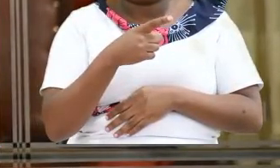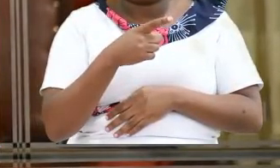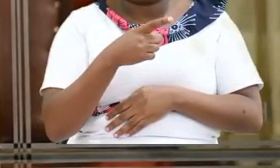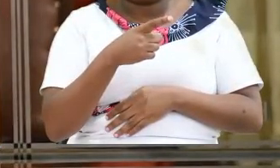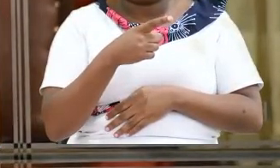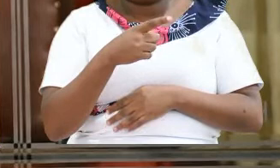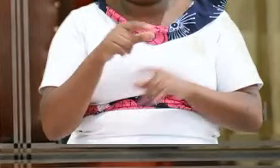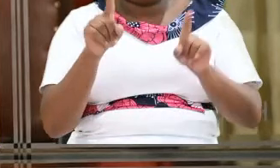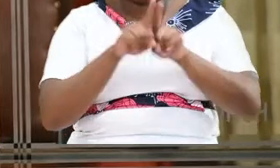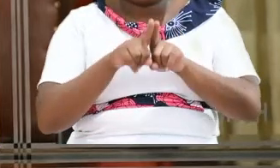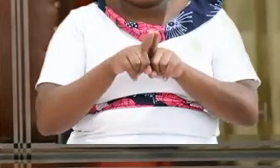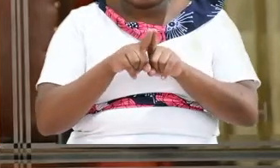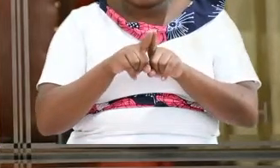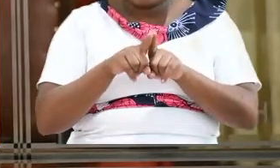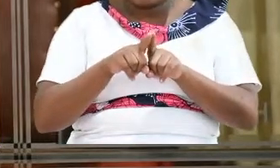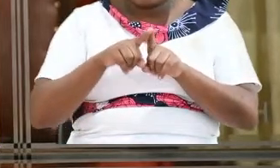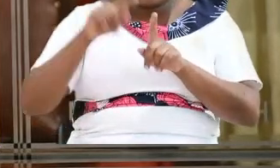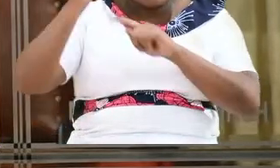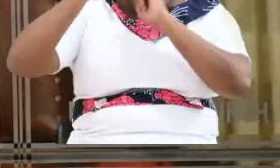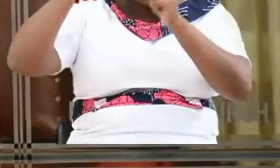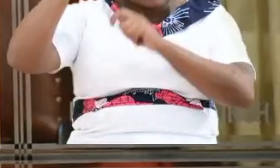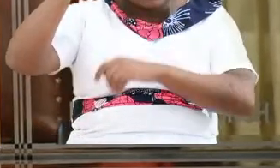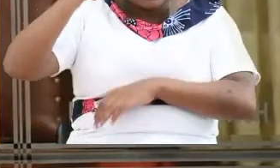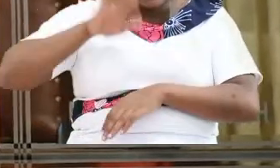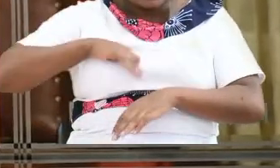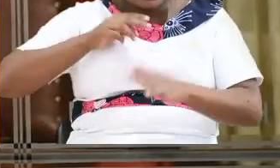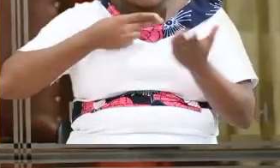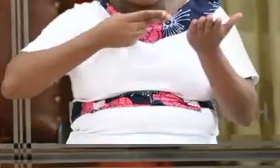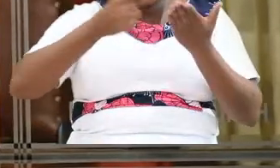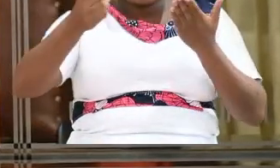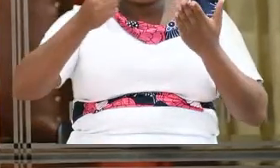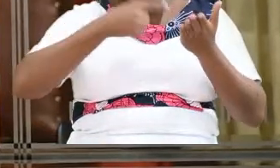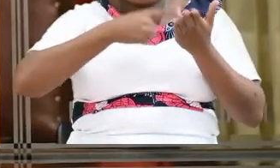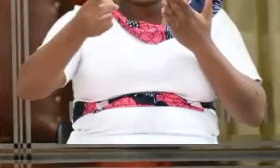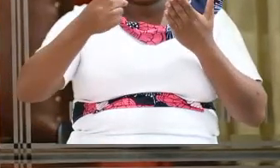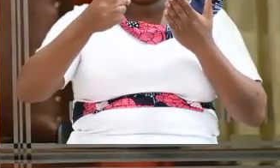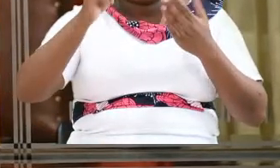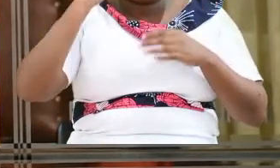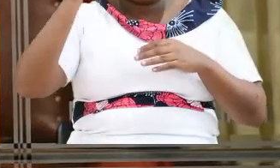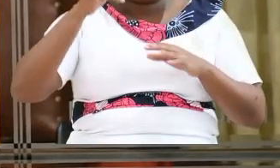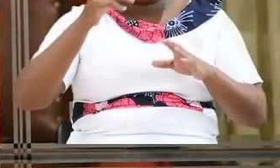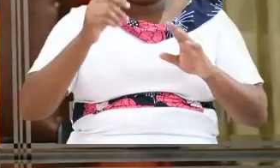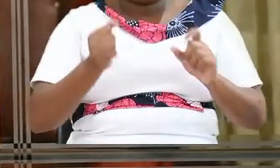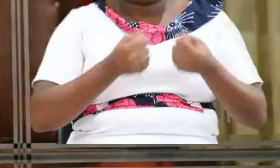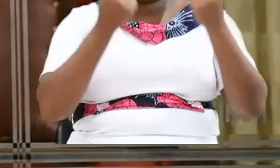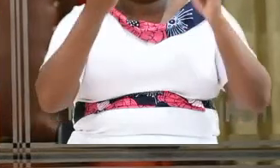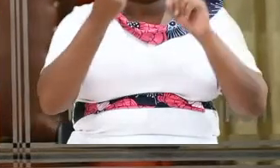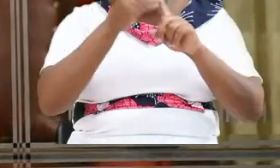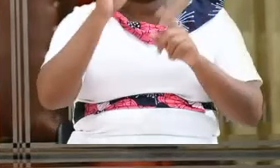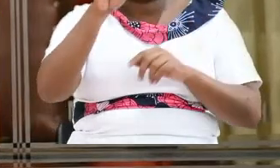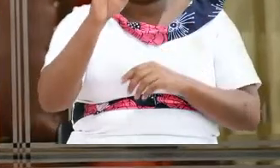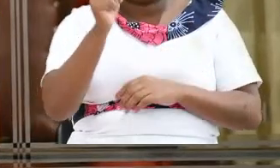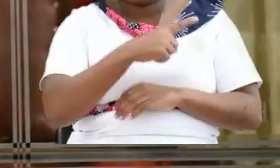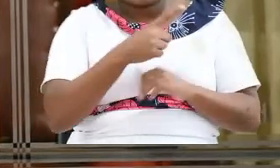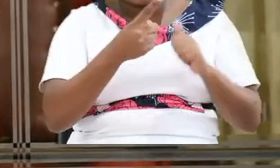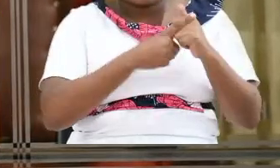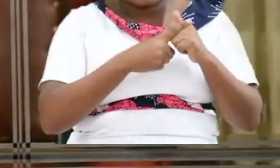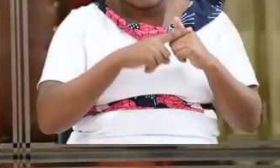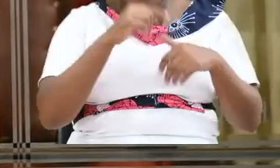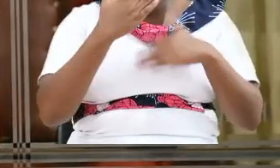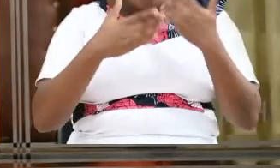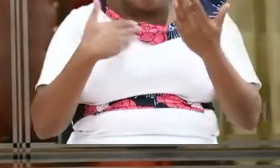Nayo Guild Week itakuweko tarehe, itafanyika tarehe 4 mwezi wa 6.